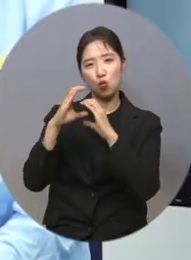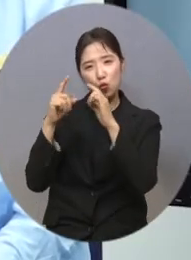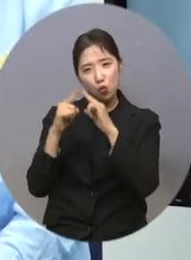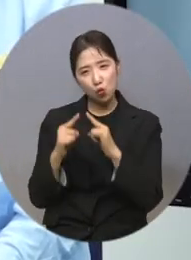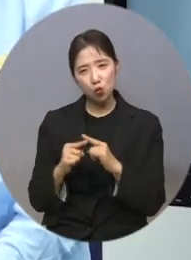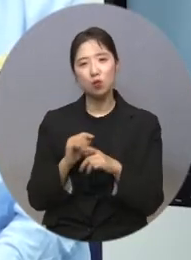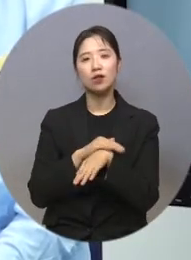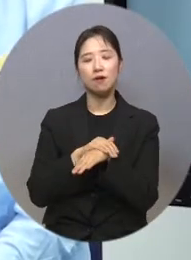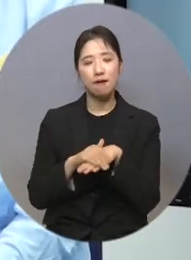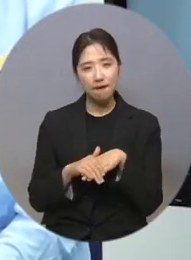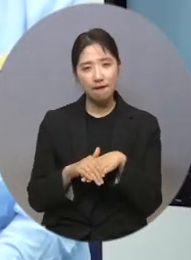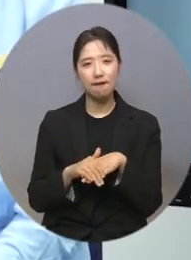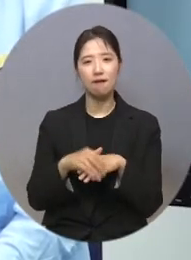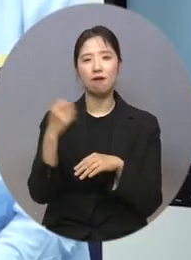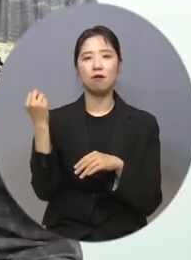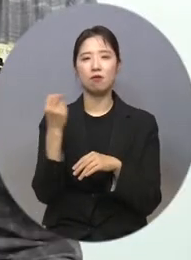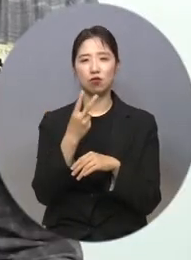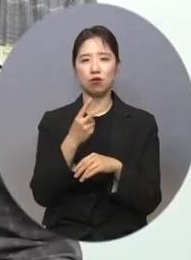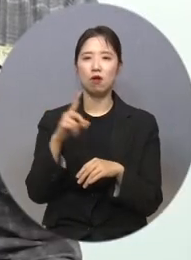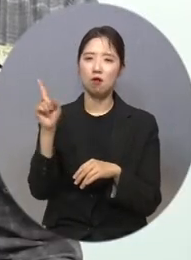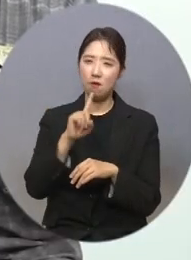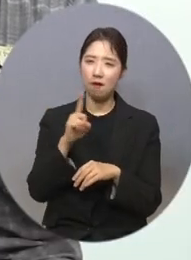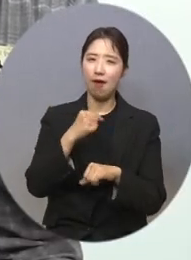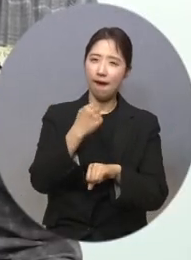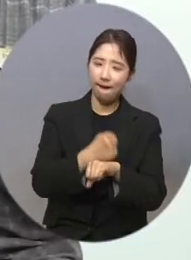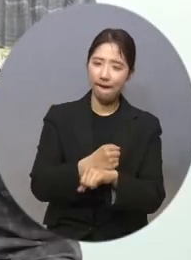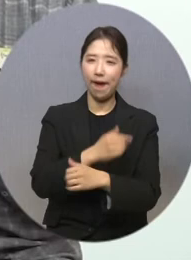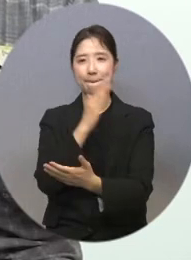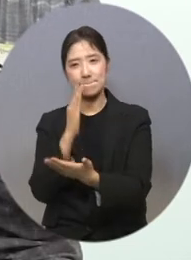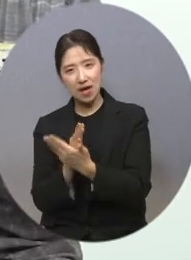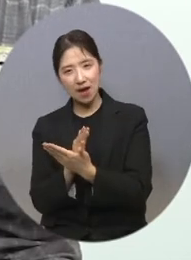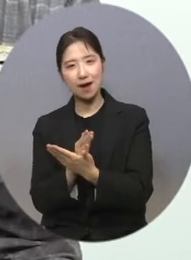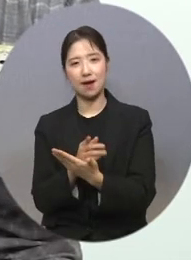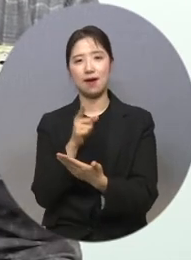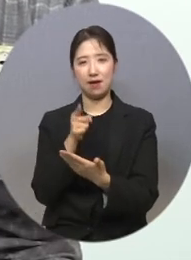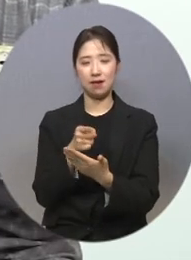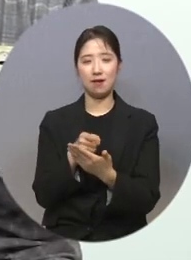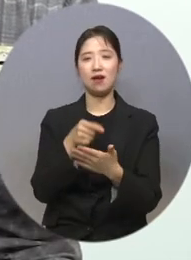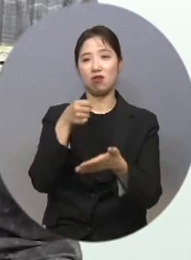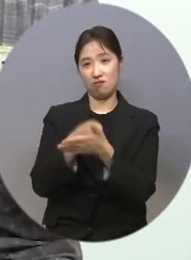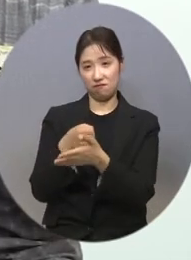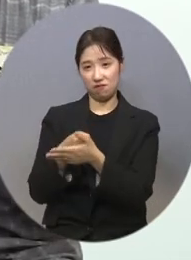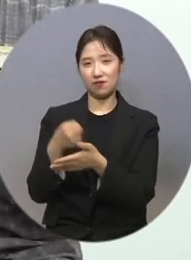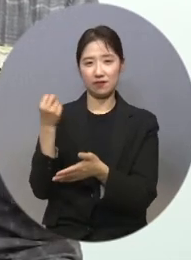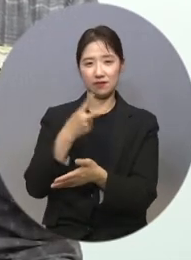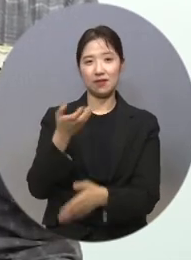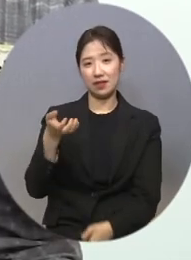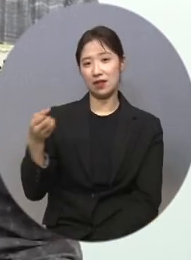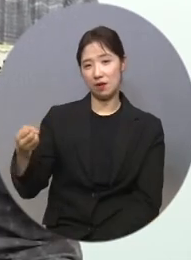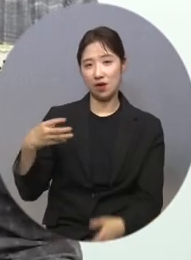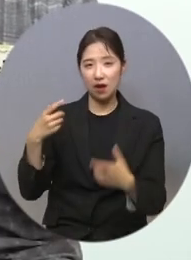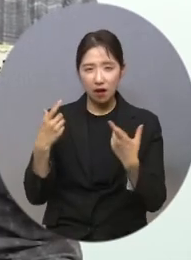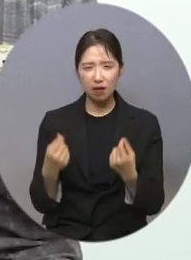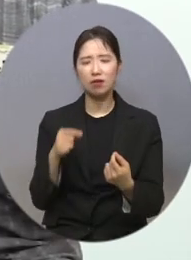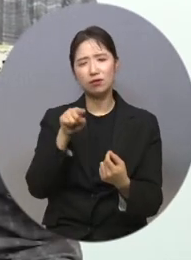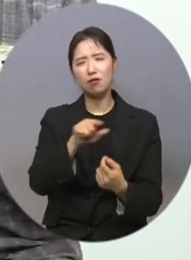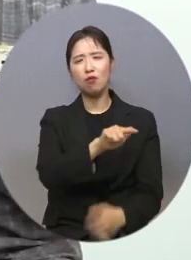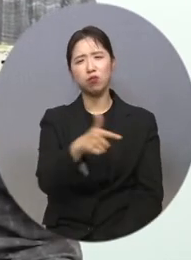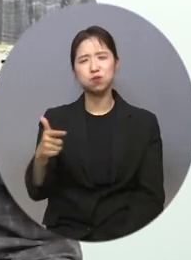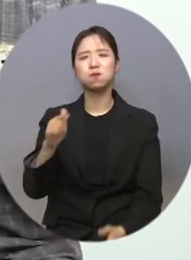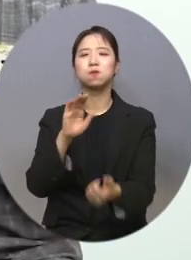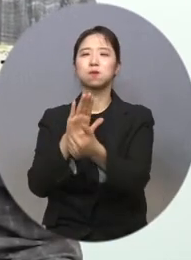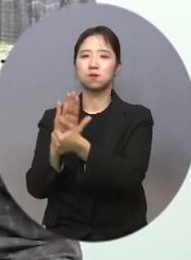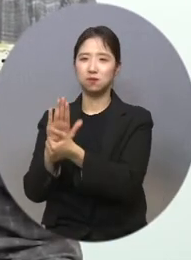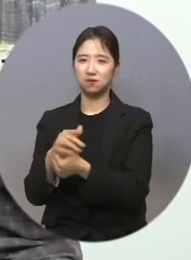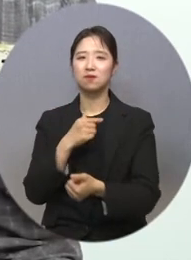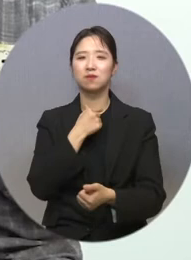소통하고 또 어떤 선까지는 지켜야 하고 또 지키지 말아야 할까 아까 민지님께서도 말씀해 주셨는데 그런 부분들을 좀 돕고